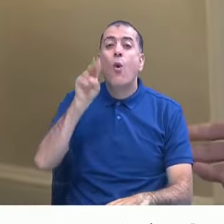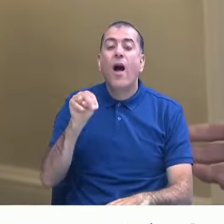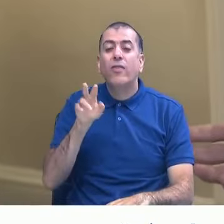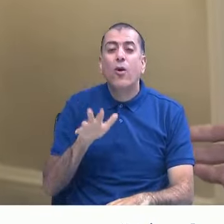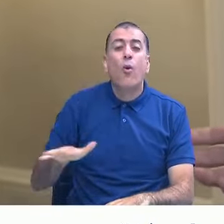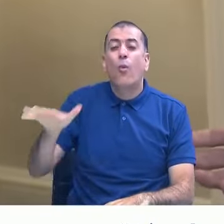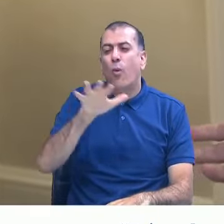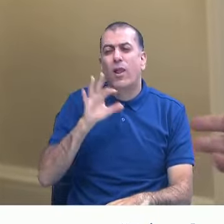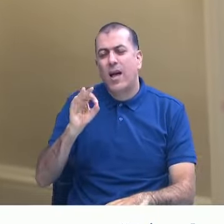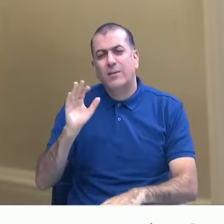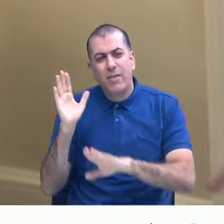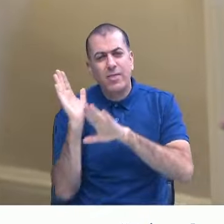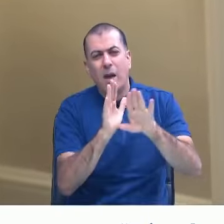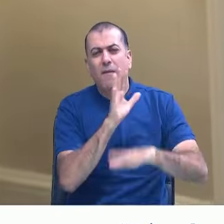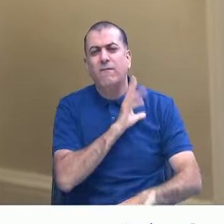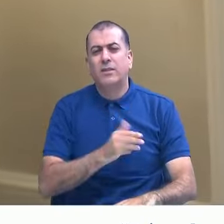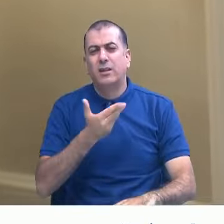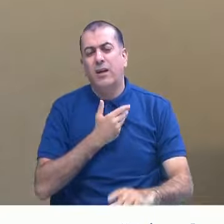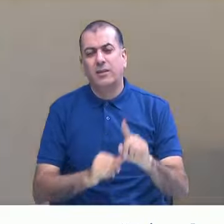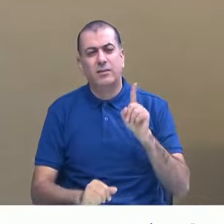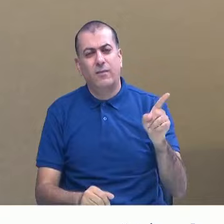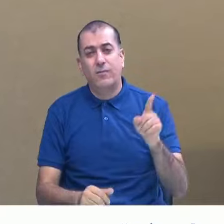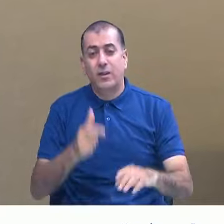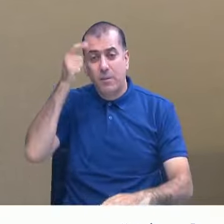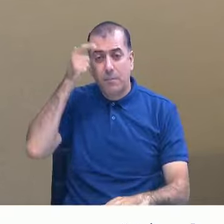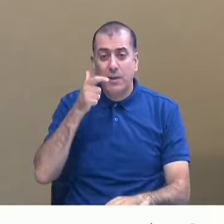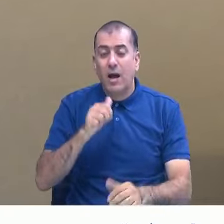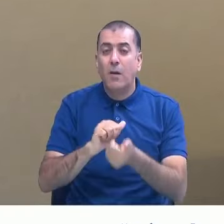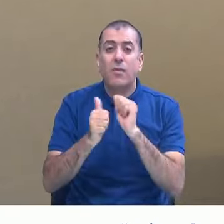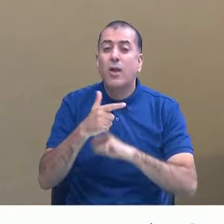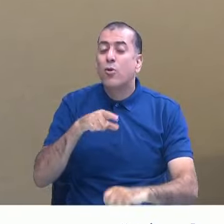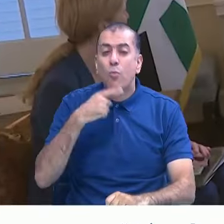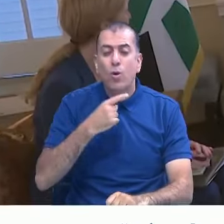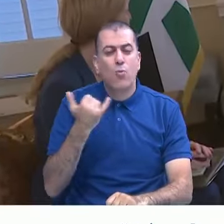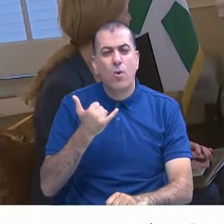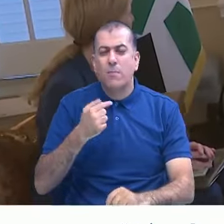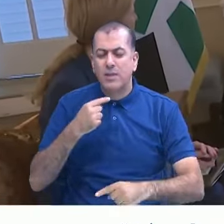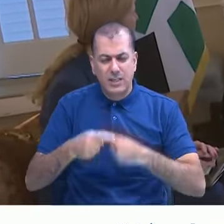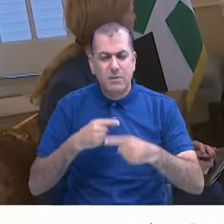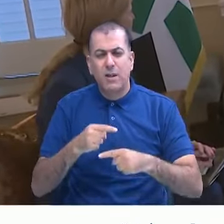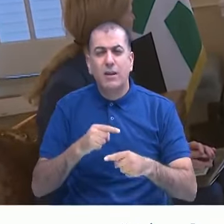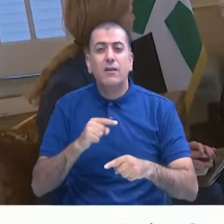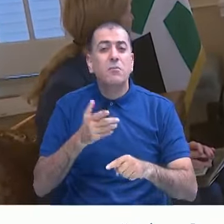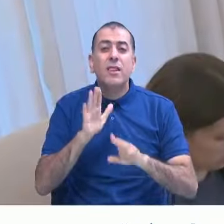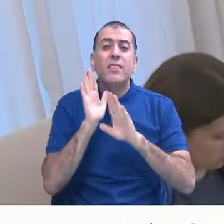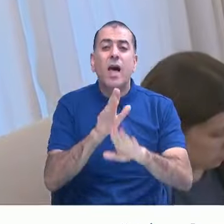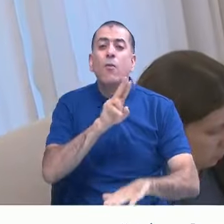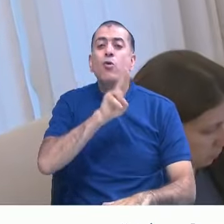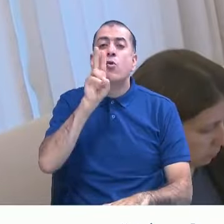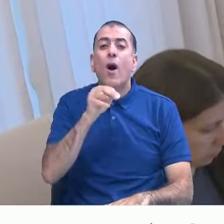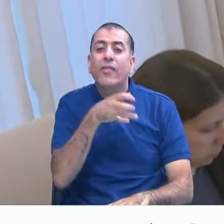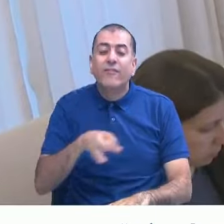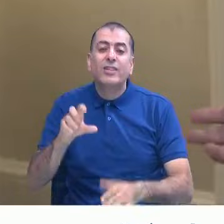مهامها الانسانيه بالقطاع اكد جلالته اهميه مواصله دعم وكاله الامم المتحده لاغاثه